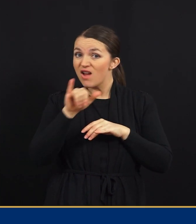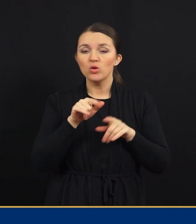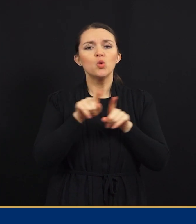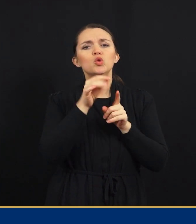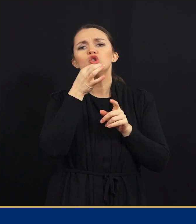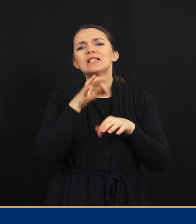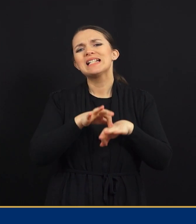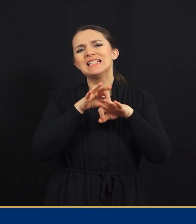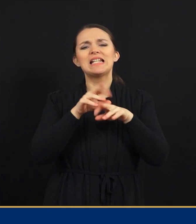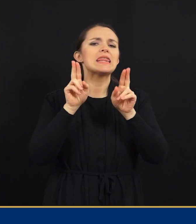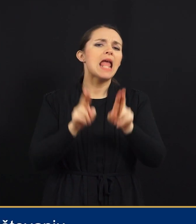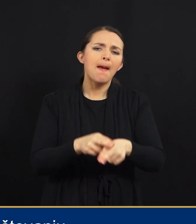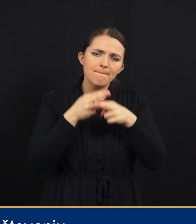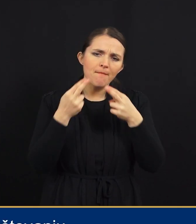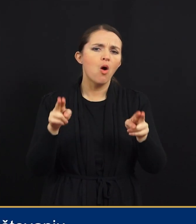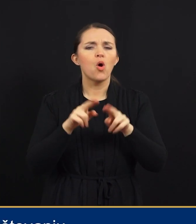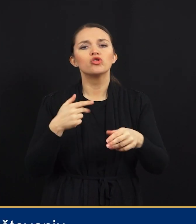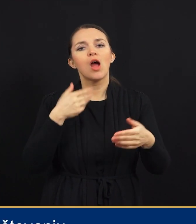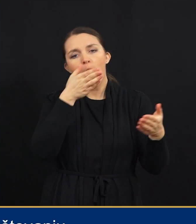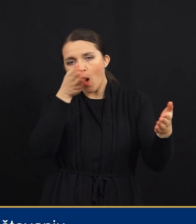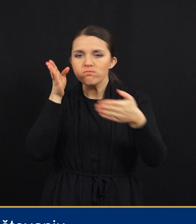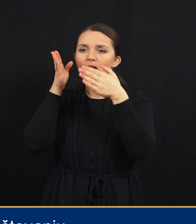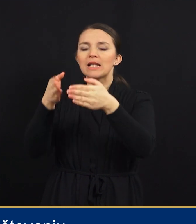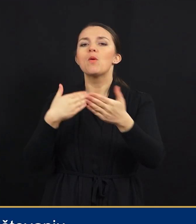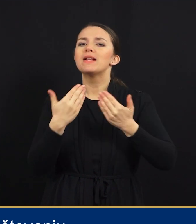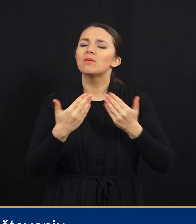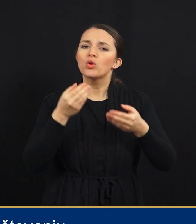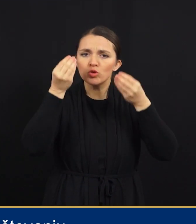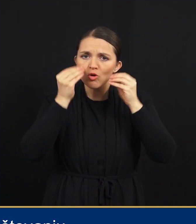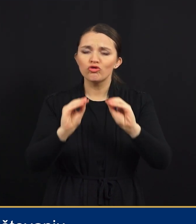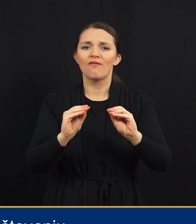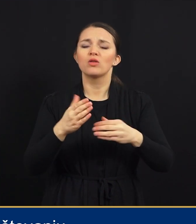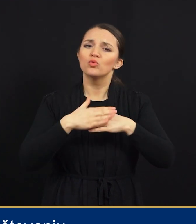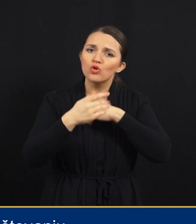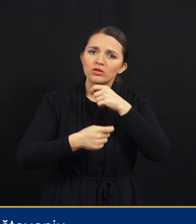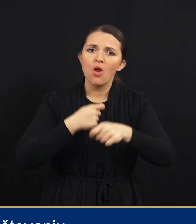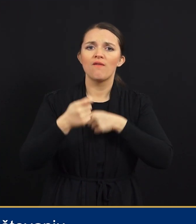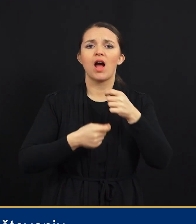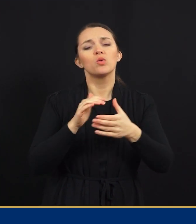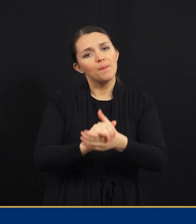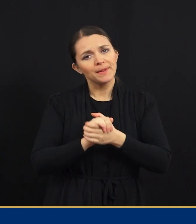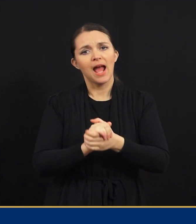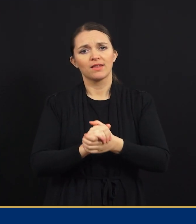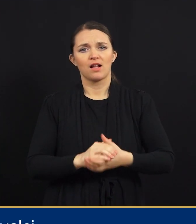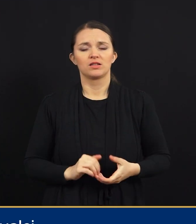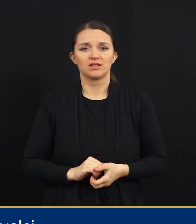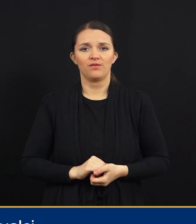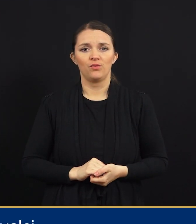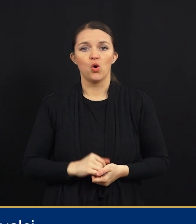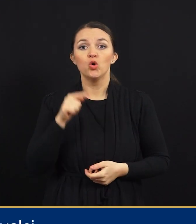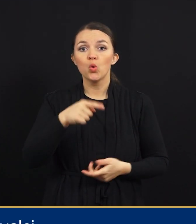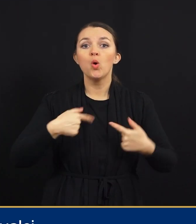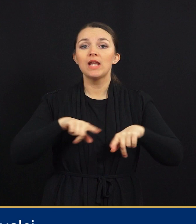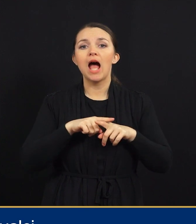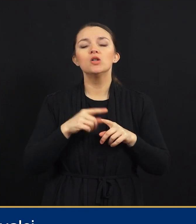zdi nemogoče, obrnemo k medsebojnemu spoštovanju, sodelovanju, prijateljstvu. To nas uče